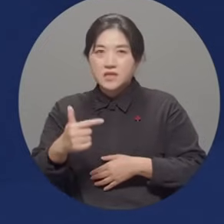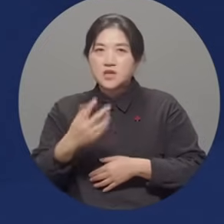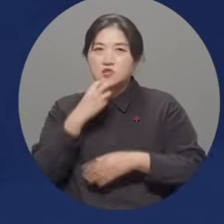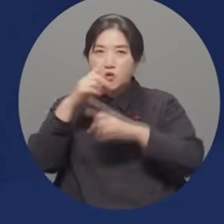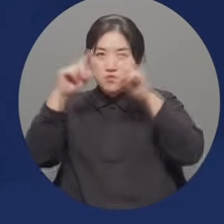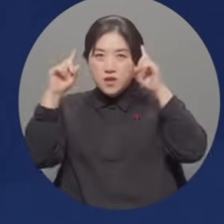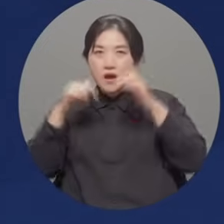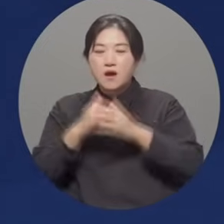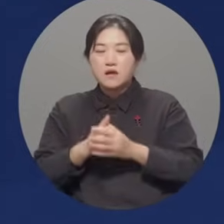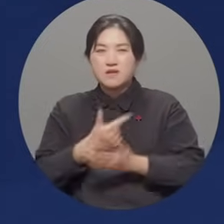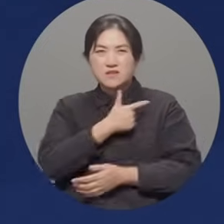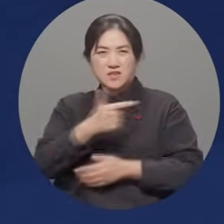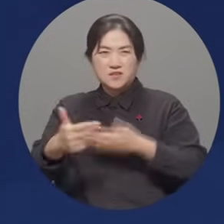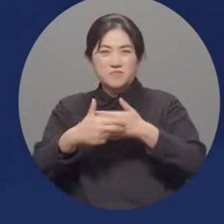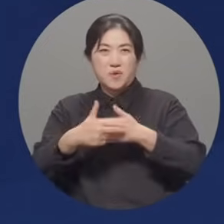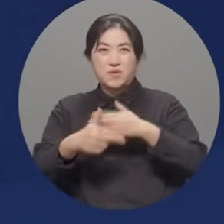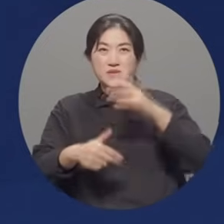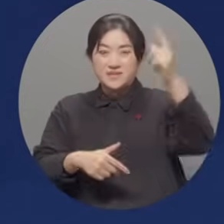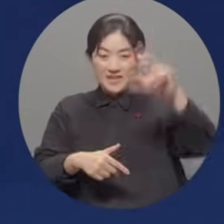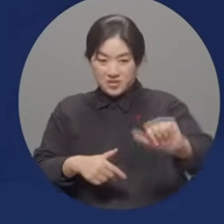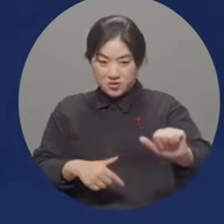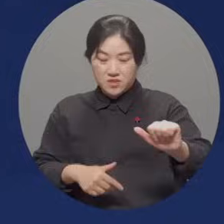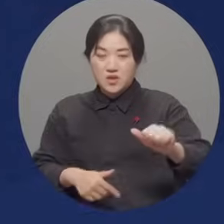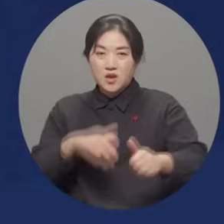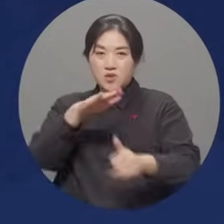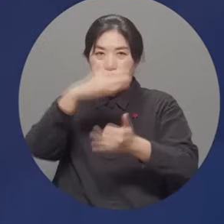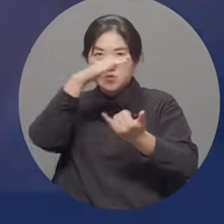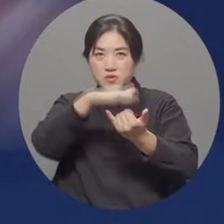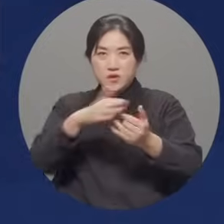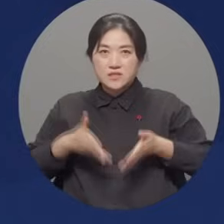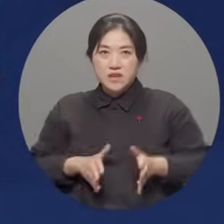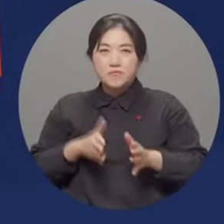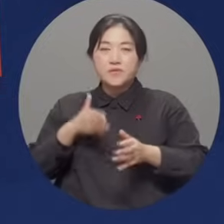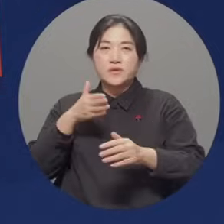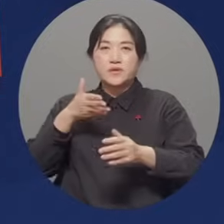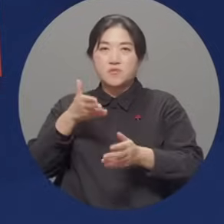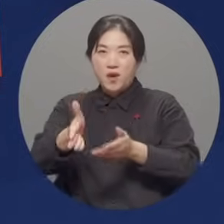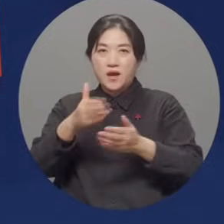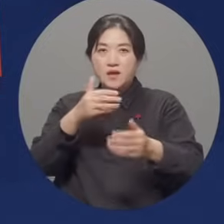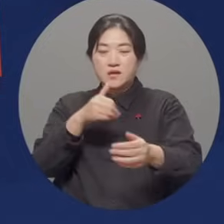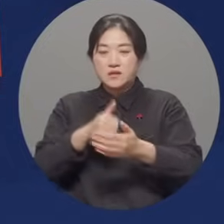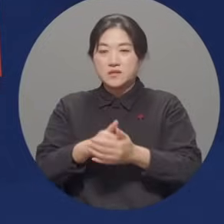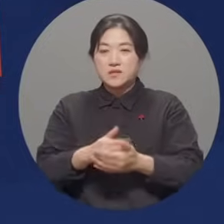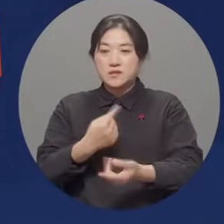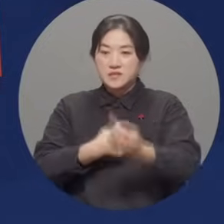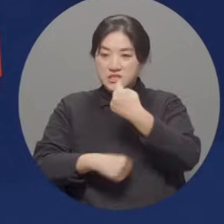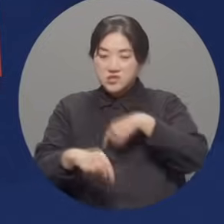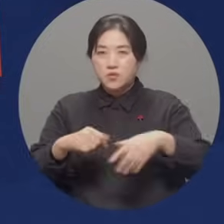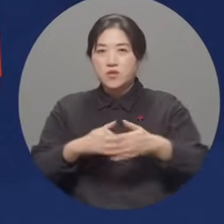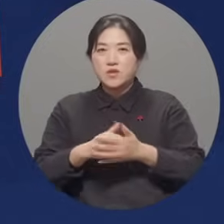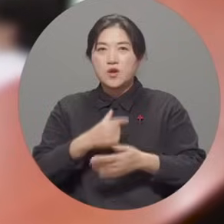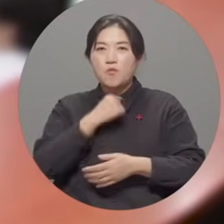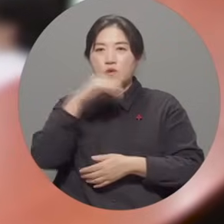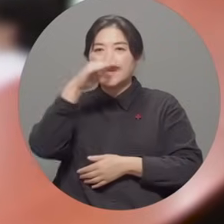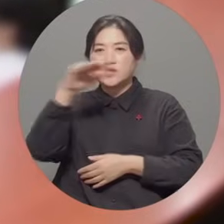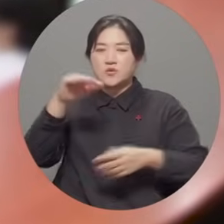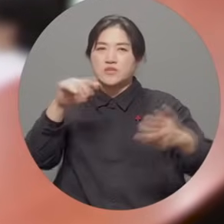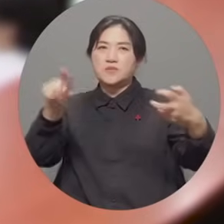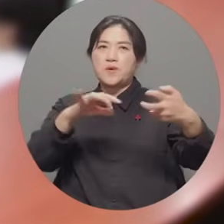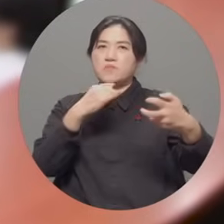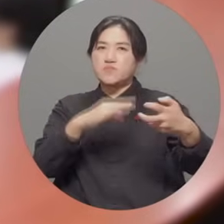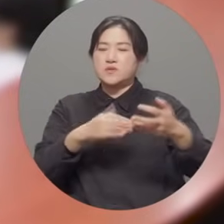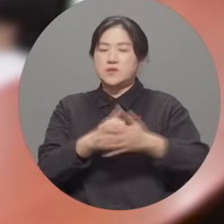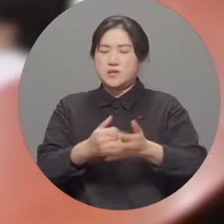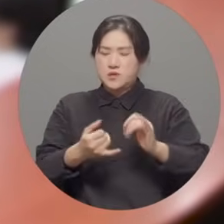등 이른바 빅5병원의 소아청소년과와 산부인과 지원자는 정원의 70%에 그쳤습니다. 필수